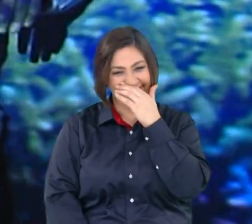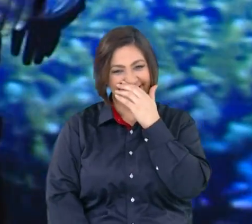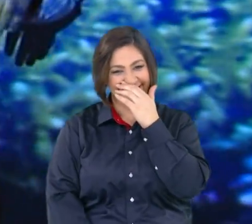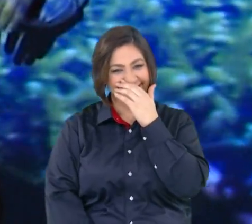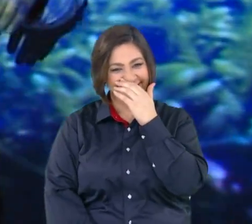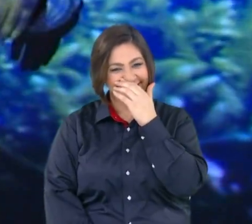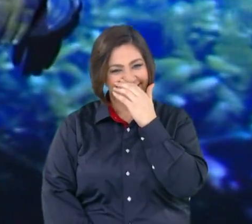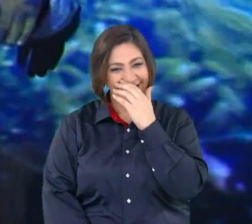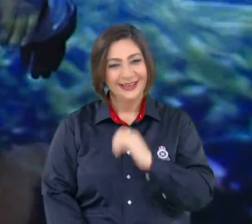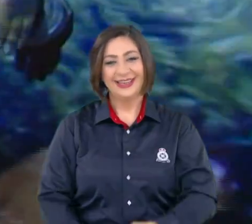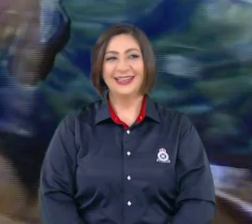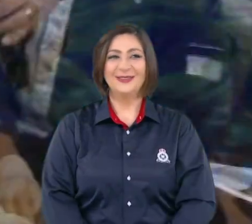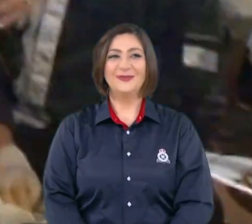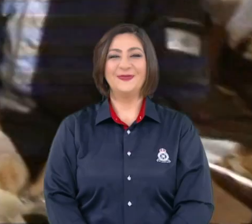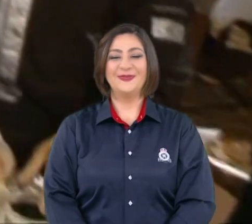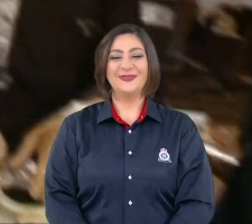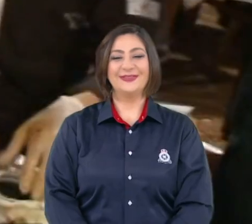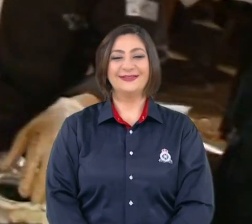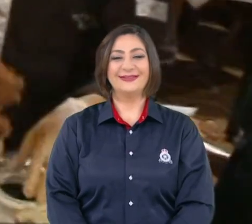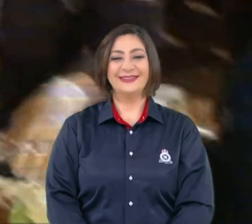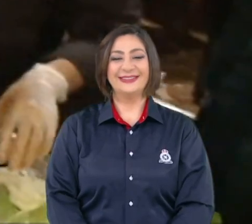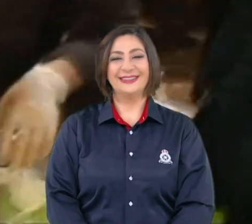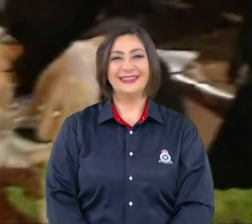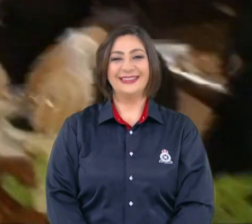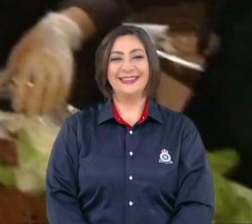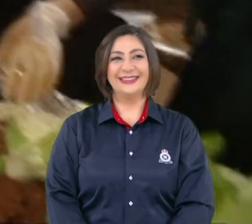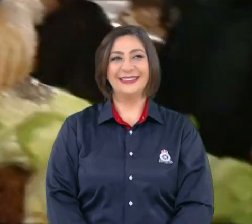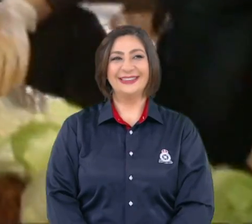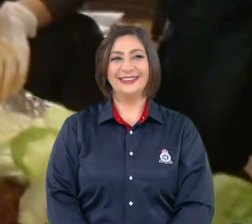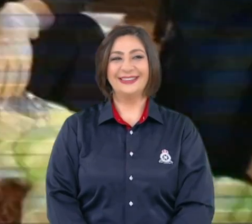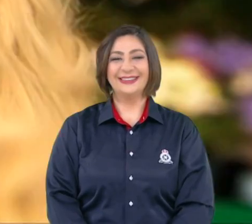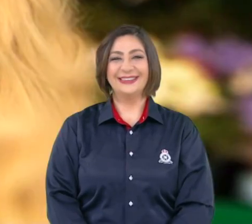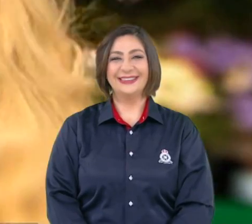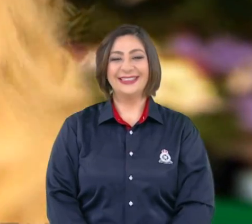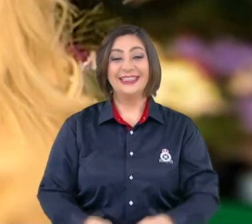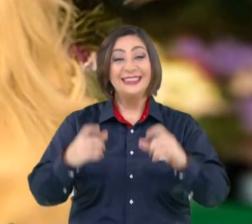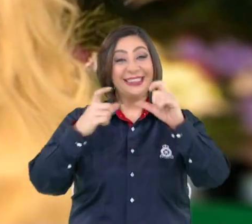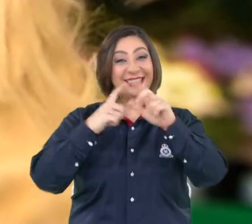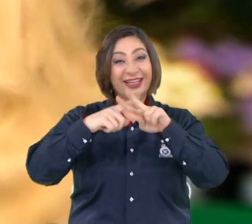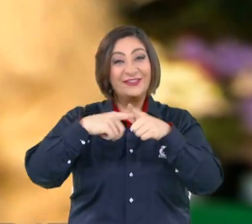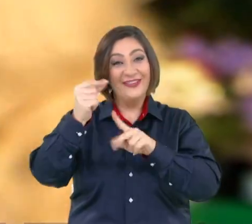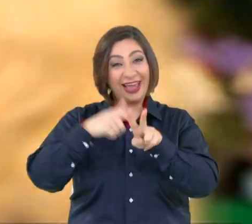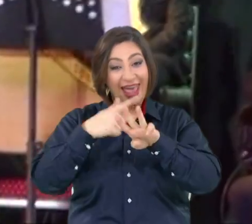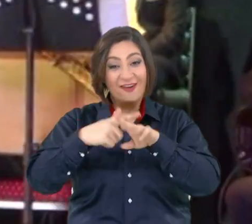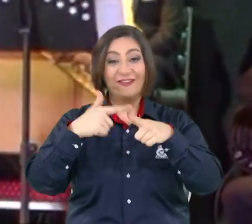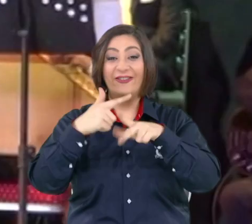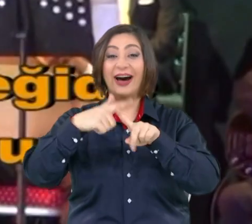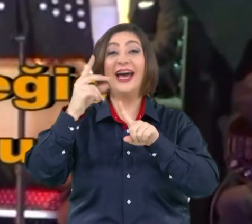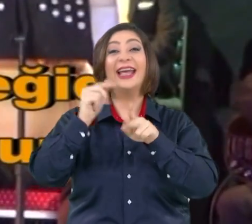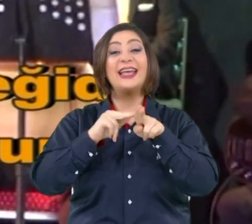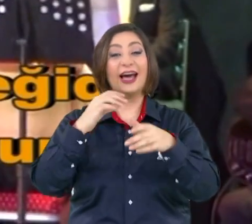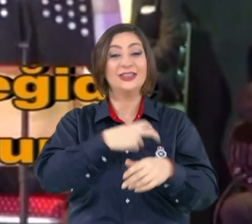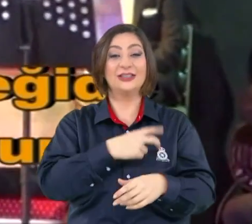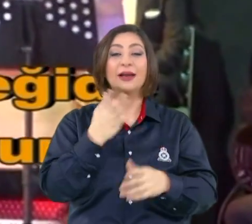can make all this world seem right. Safiye ve Faik'in aşkı.